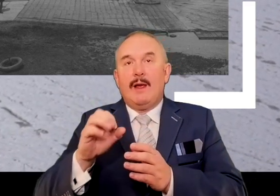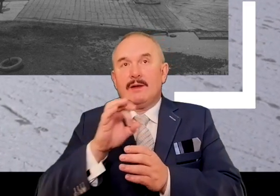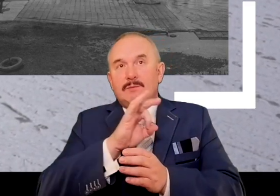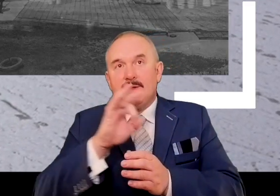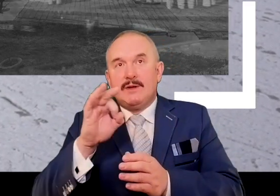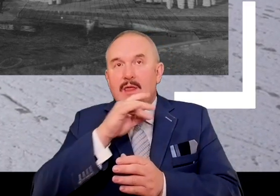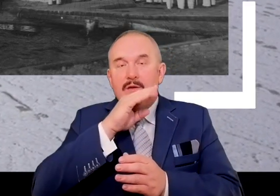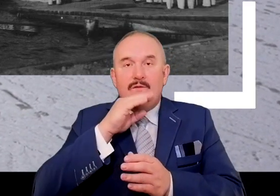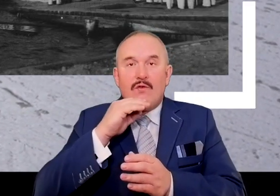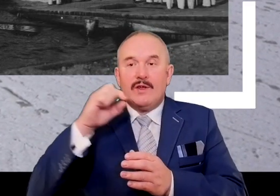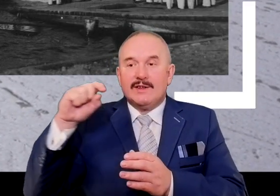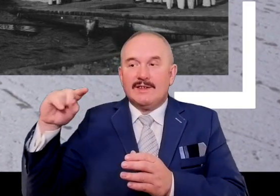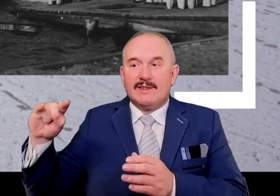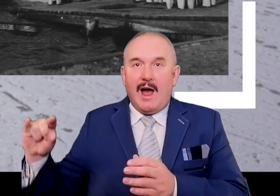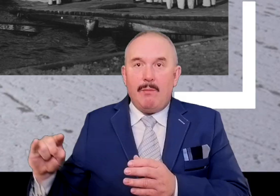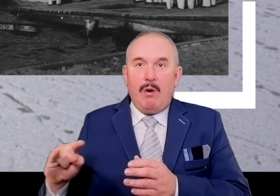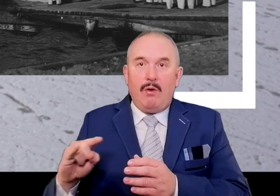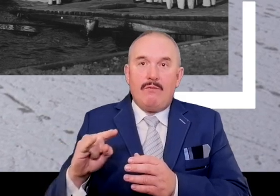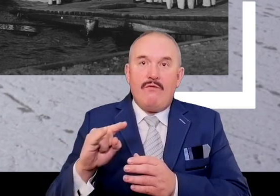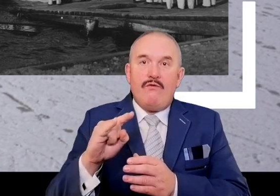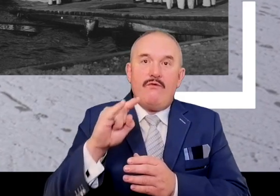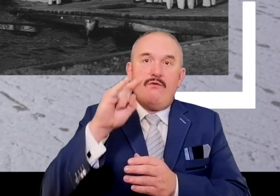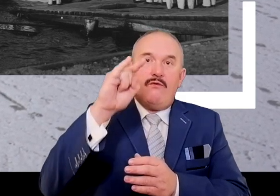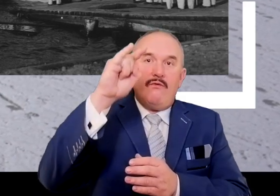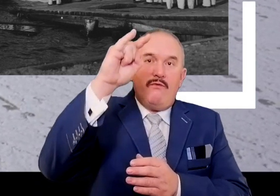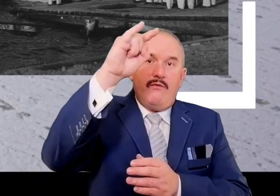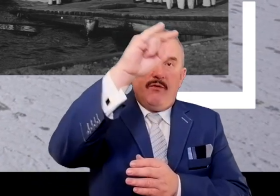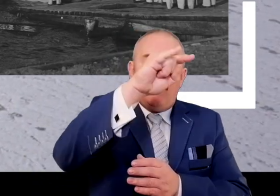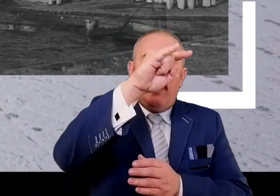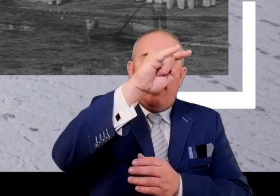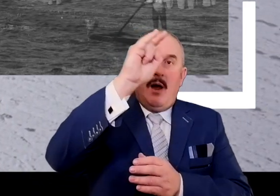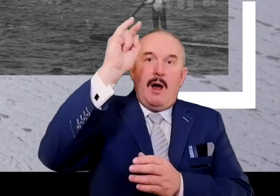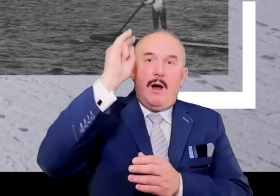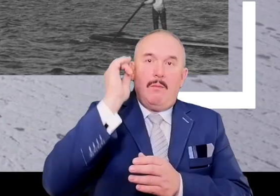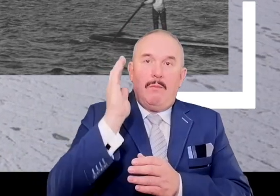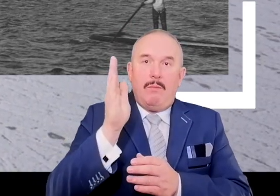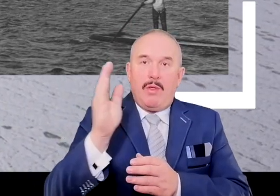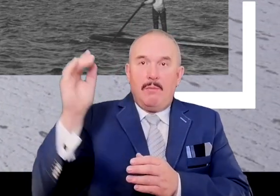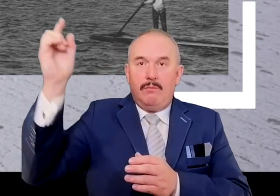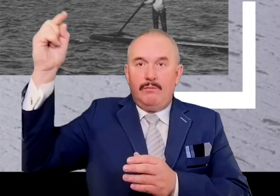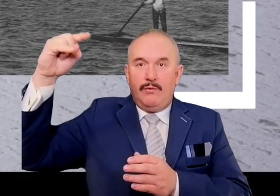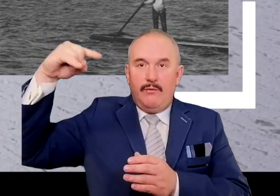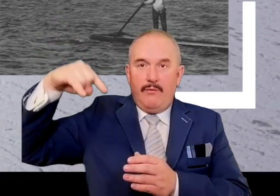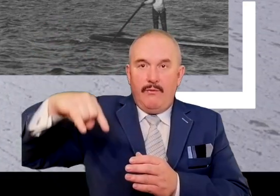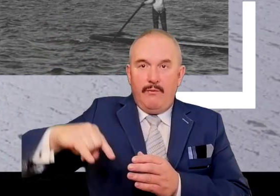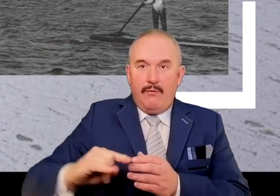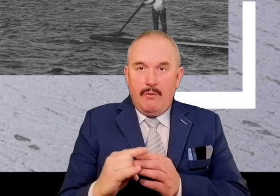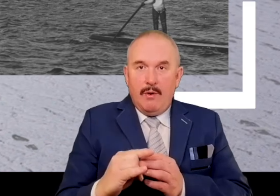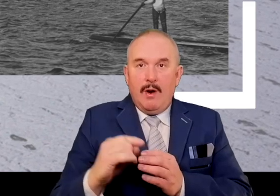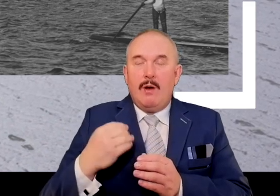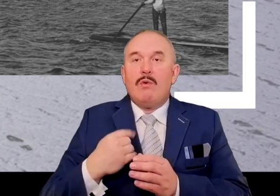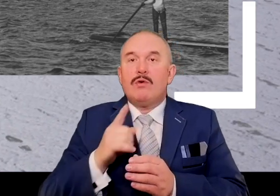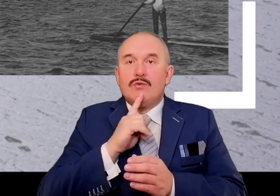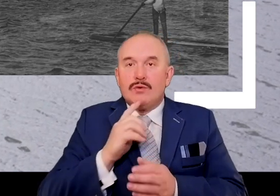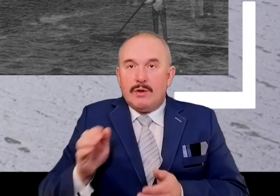wodowania wodno z samolotów, czyli ta głębokość była zdecydowanie większa niż dookoła sztucznie wykopany